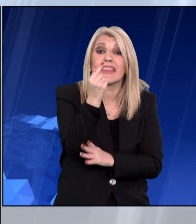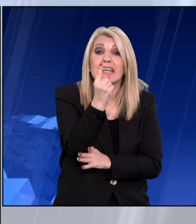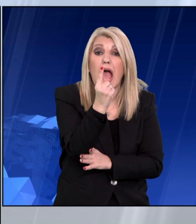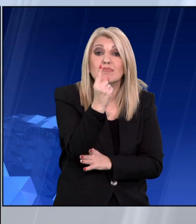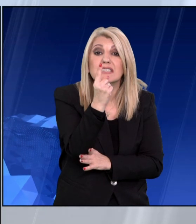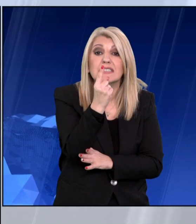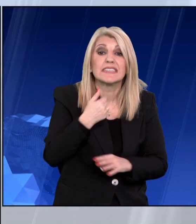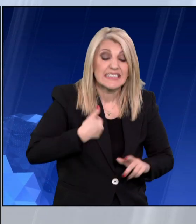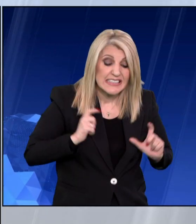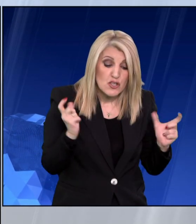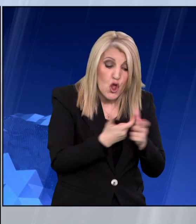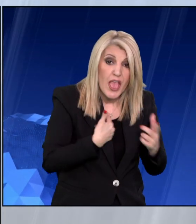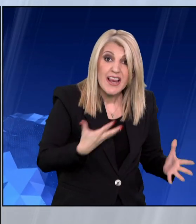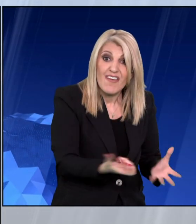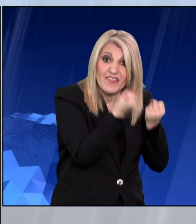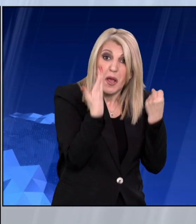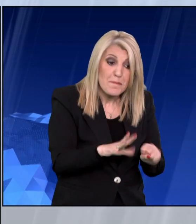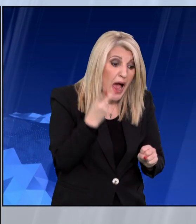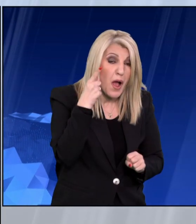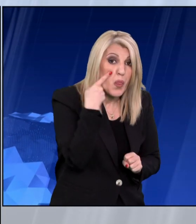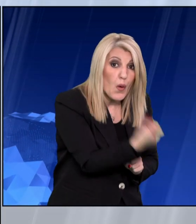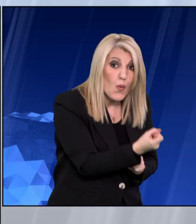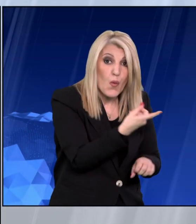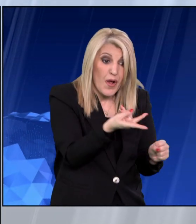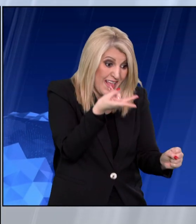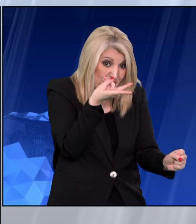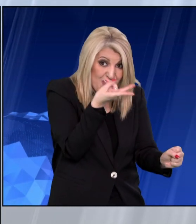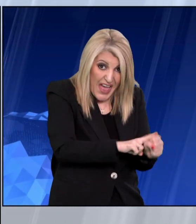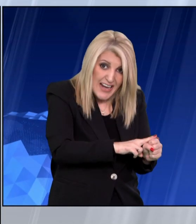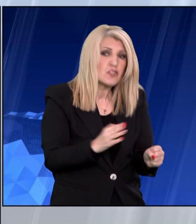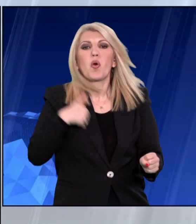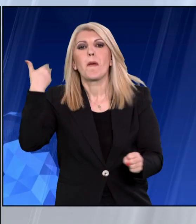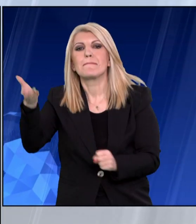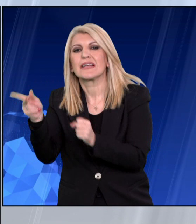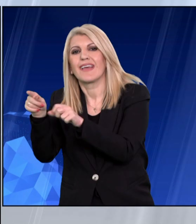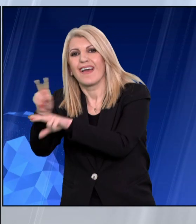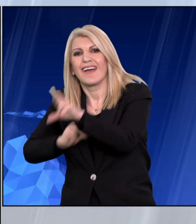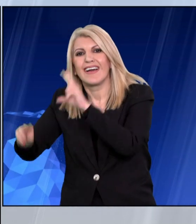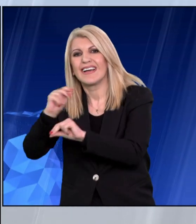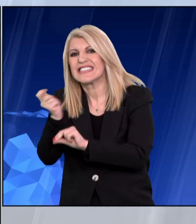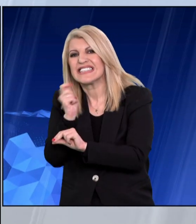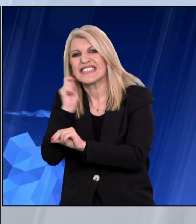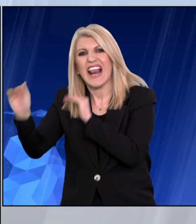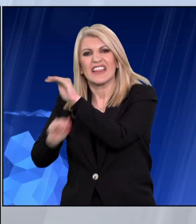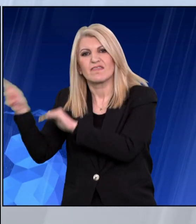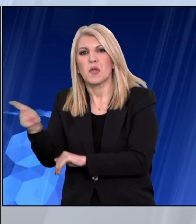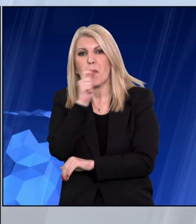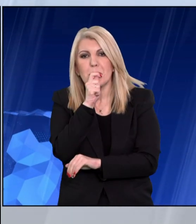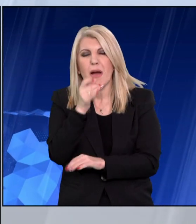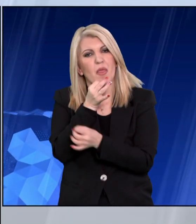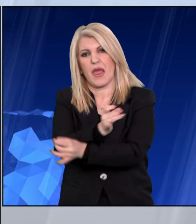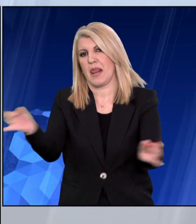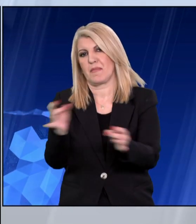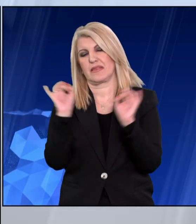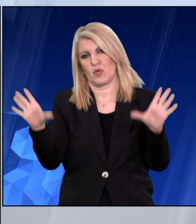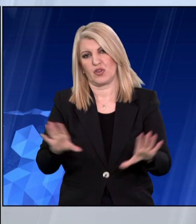του μηχανισμού και έπαιξαν αυτό το θέατρο πάντως και ο τότε αρχηγός και ο τότε υπαρχηγός του πυροσβεστικού σώματος στις απολογίες τους όπως και ο τότε διοικητής του